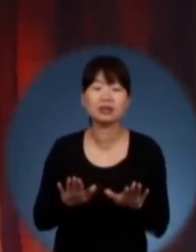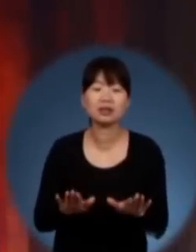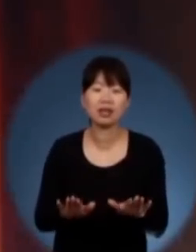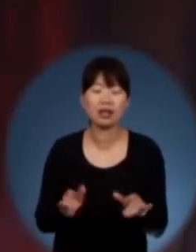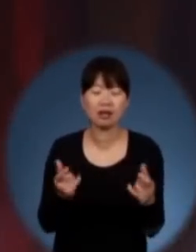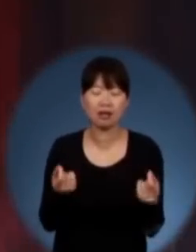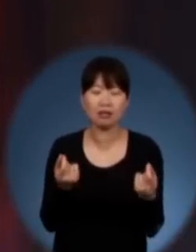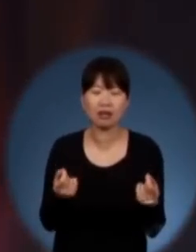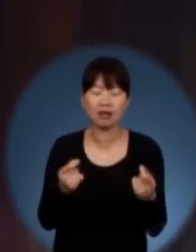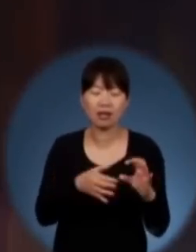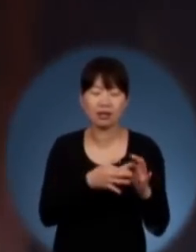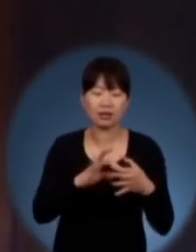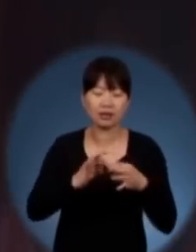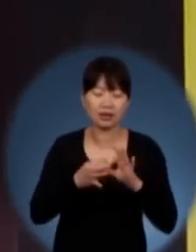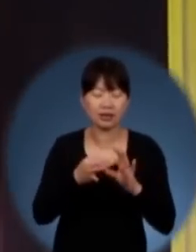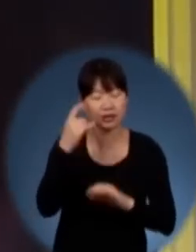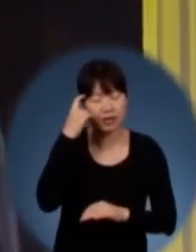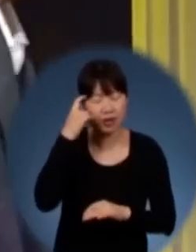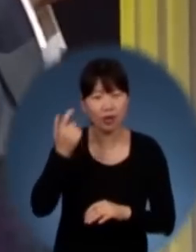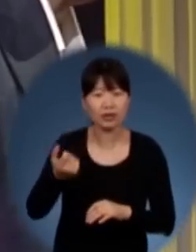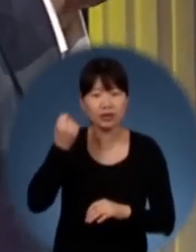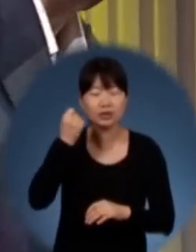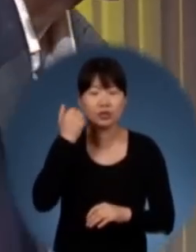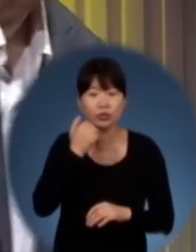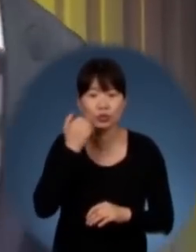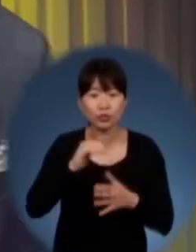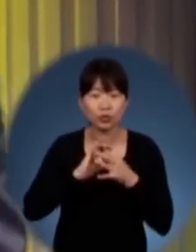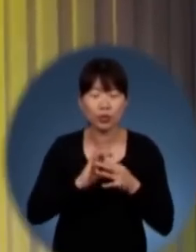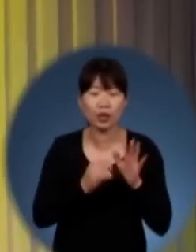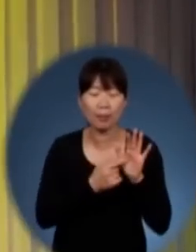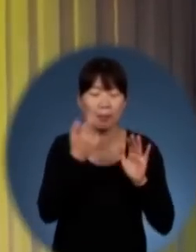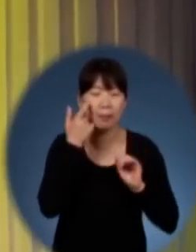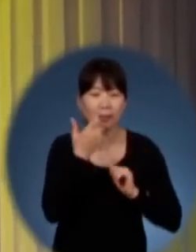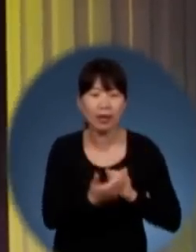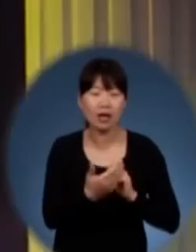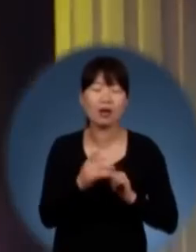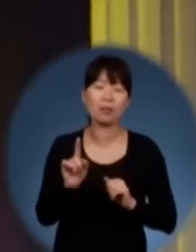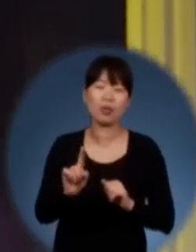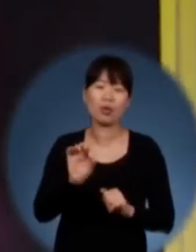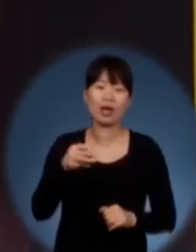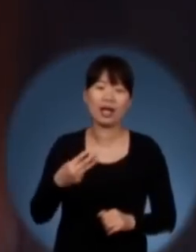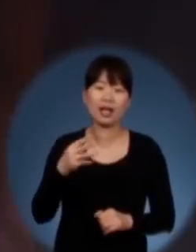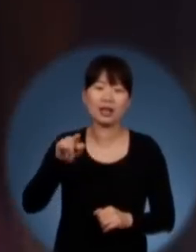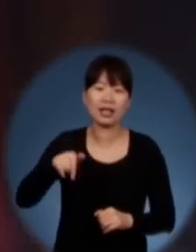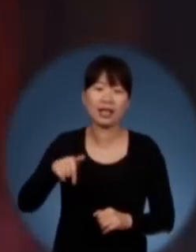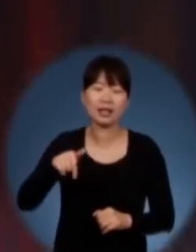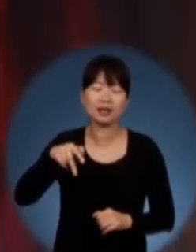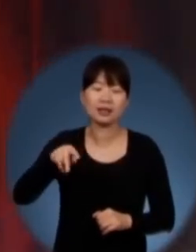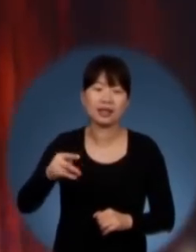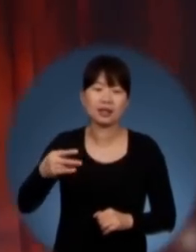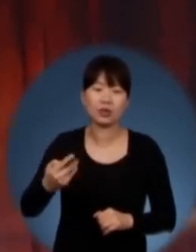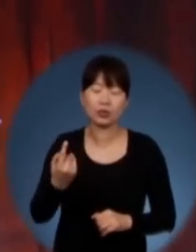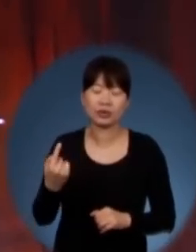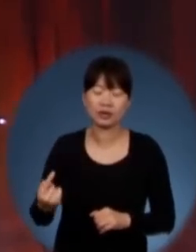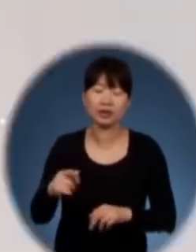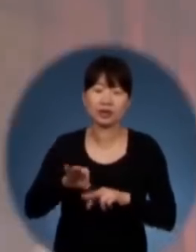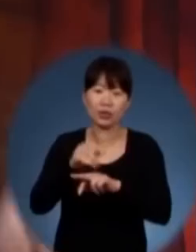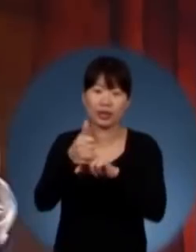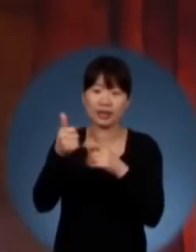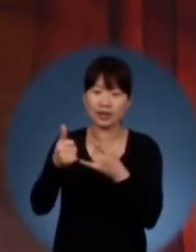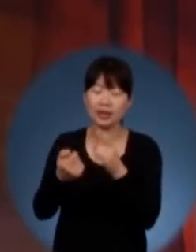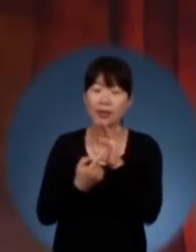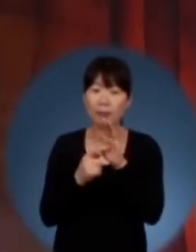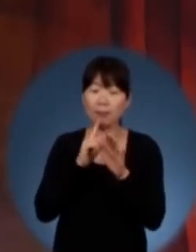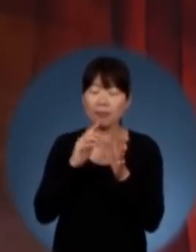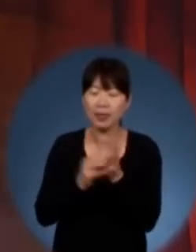이러한 그리스의 정신이 누구에게서 나타났을까요 바로 알렉산드로스 대왕에게 나타났습니다